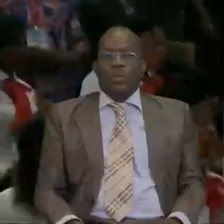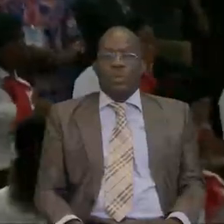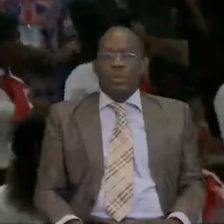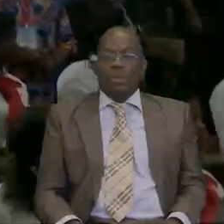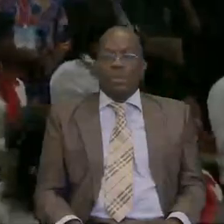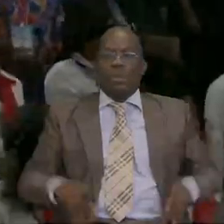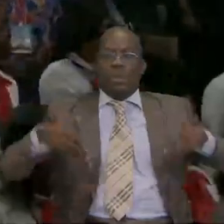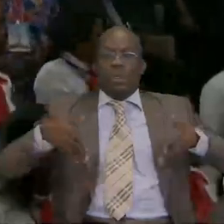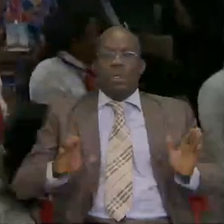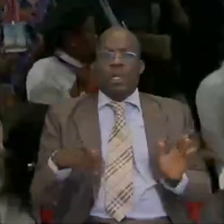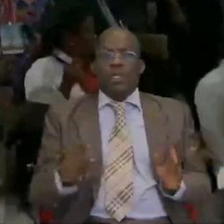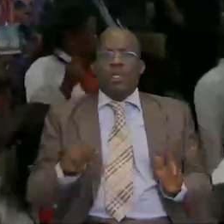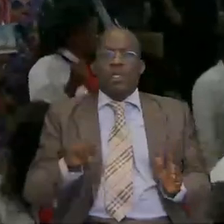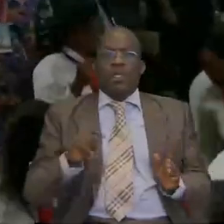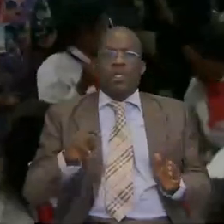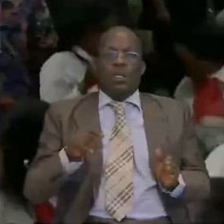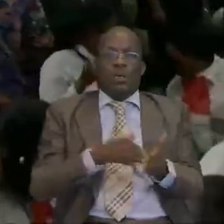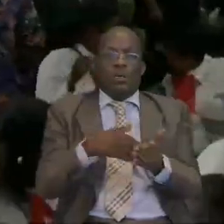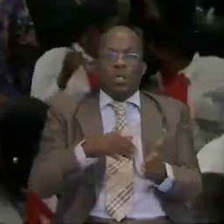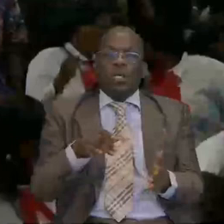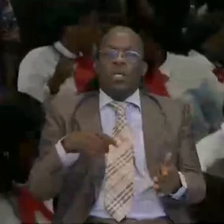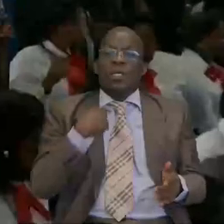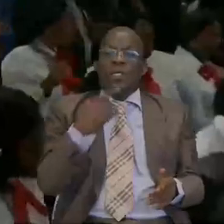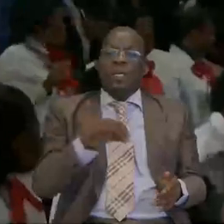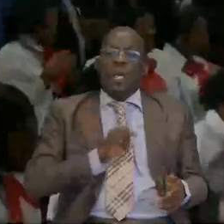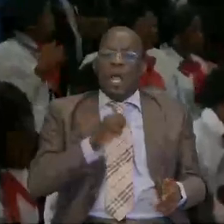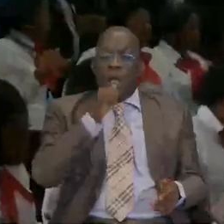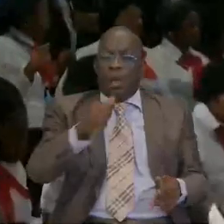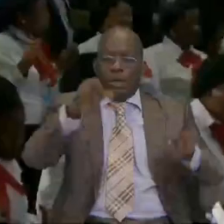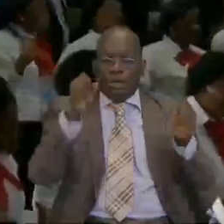Que le faible dise, je suis fort.